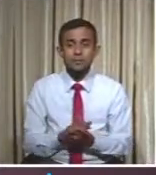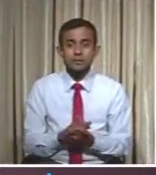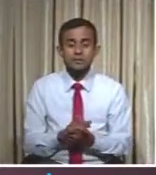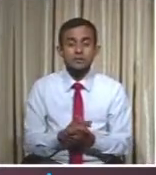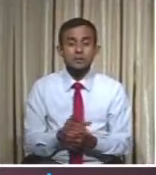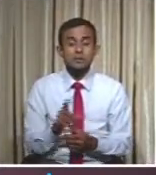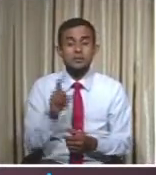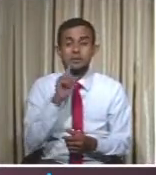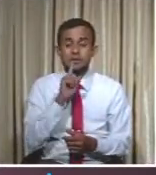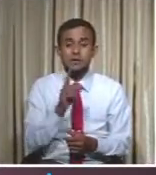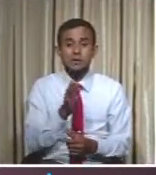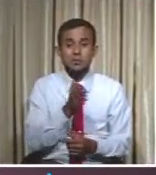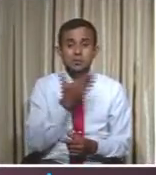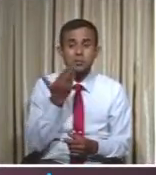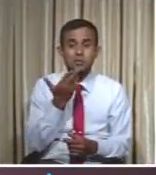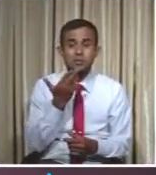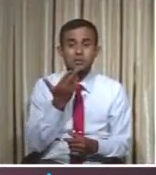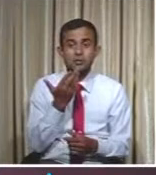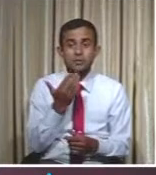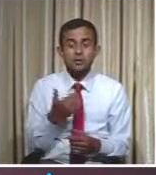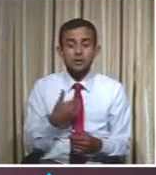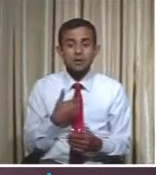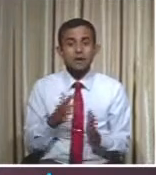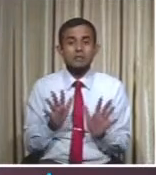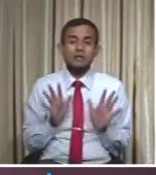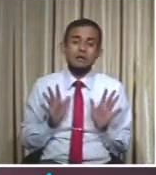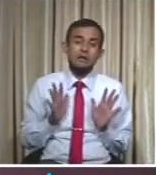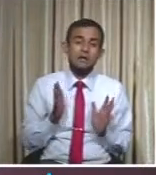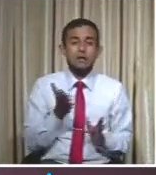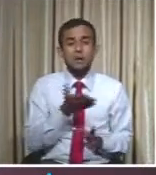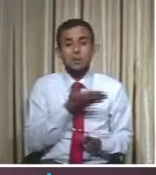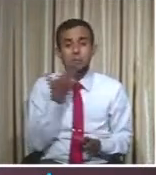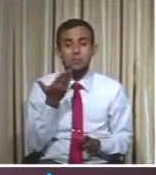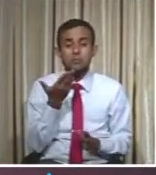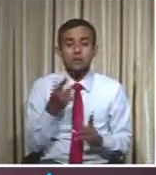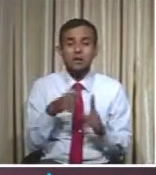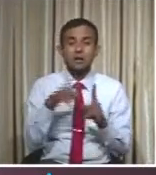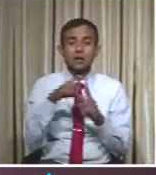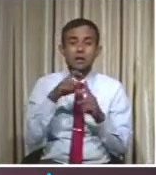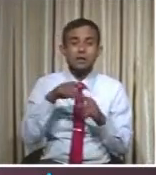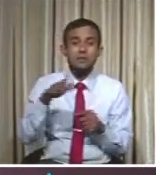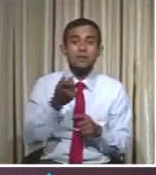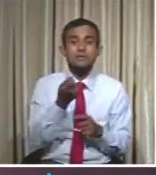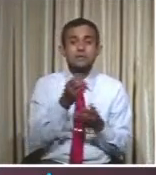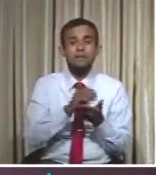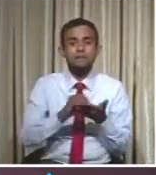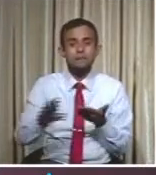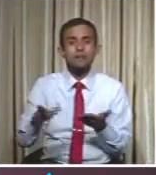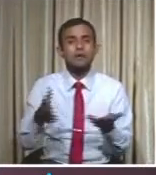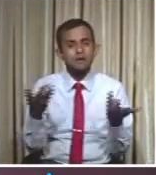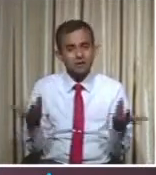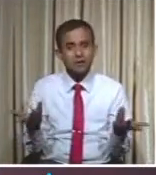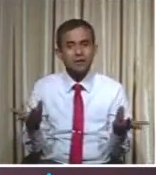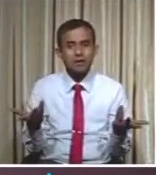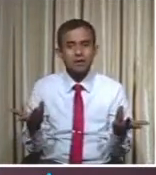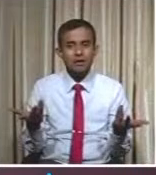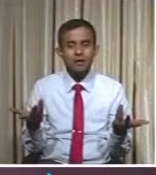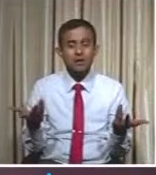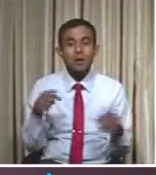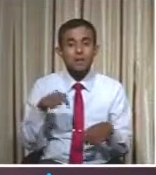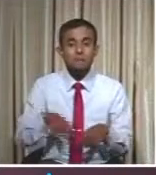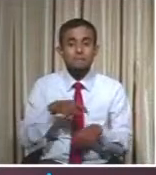සැලකිය යුතු විදියට අපිට සෑහීමකට පත්වෙන විදියකට අධ්‍යාපනයට අපි මුදල් වෙන් කළා නැහැ. මේ